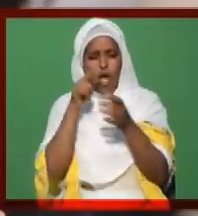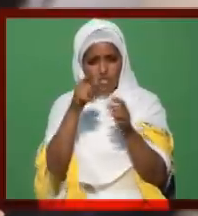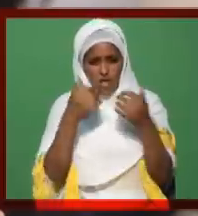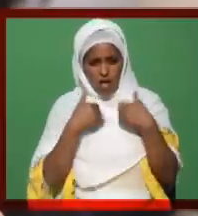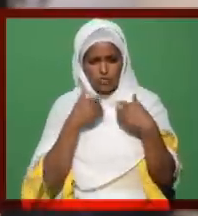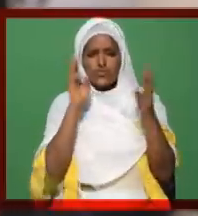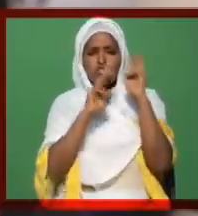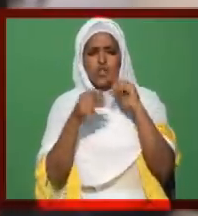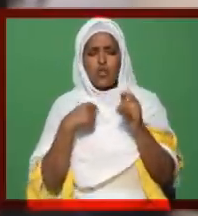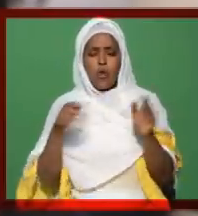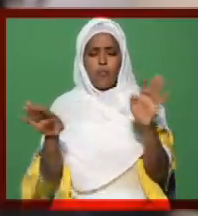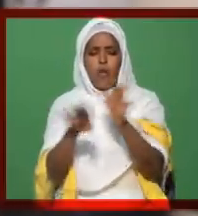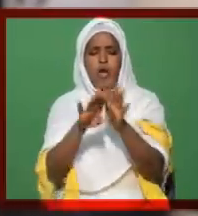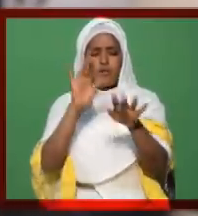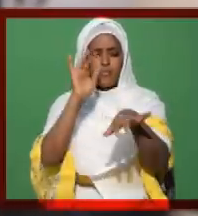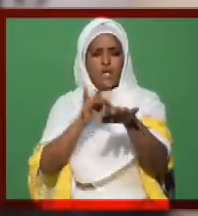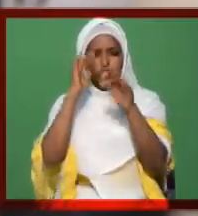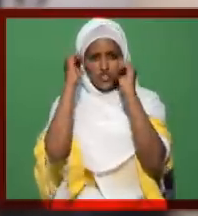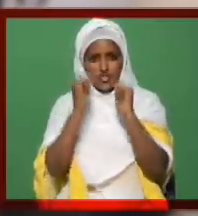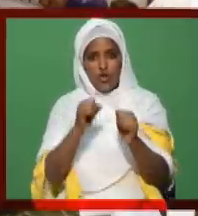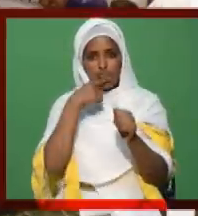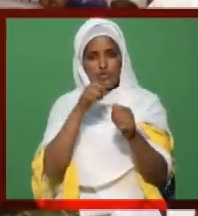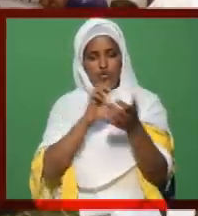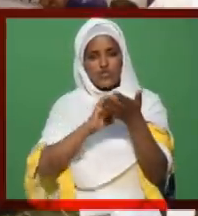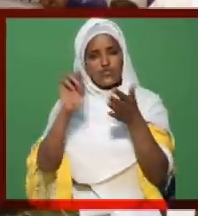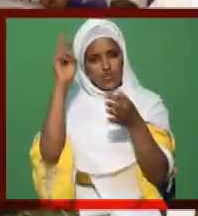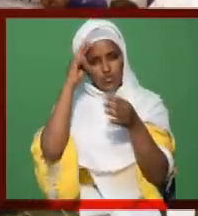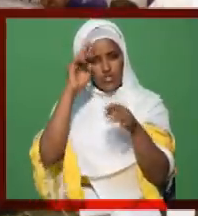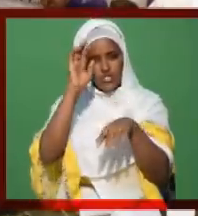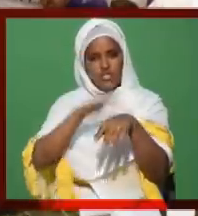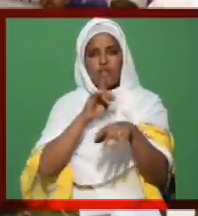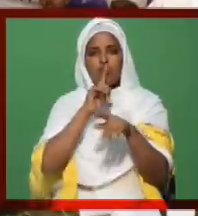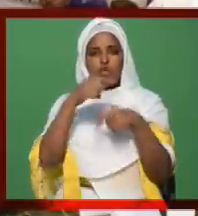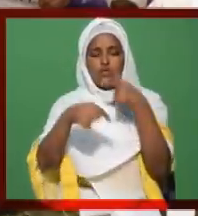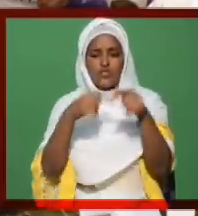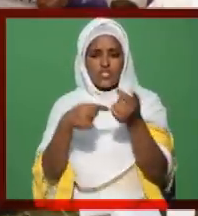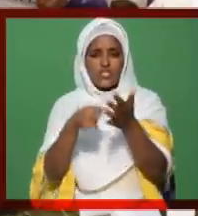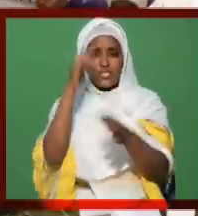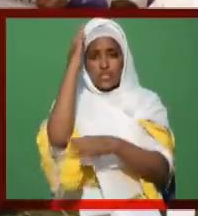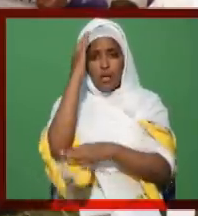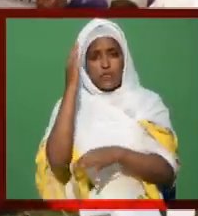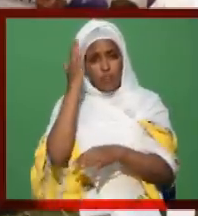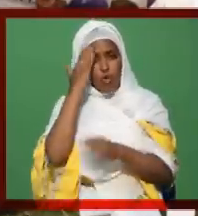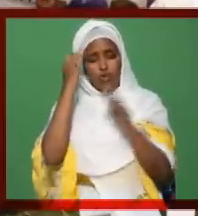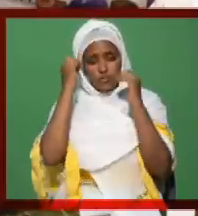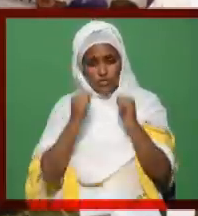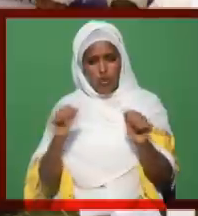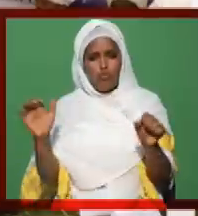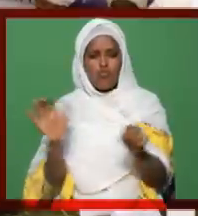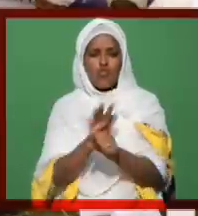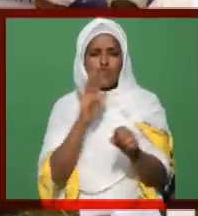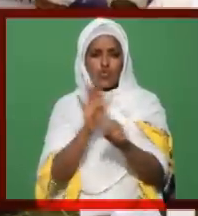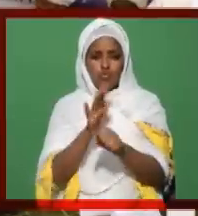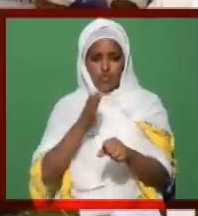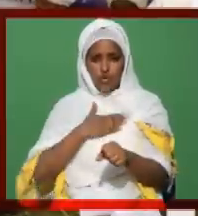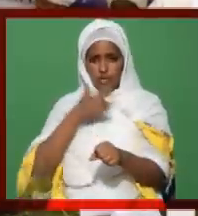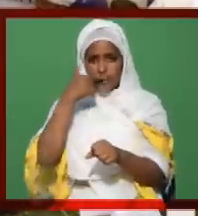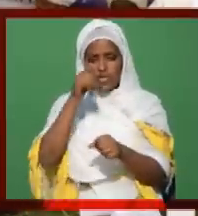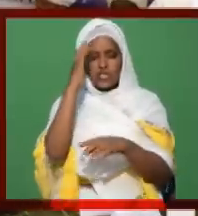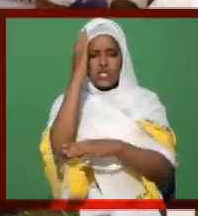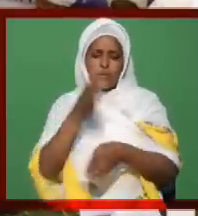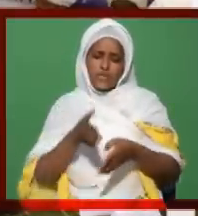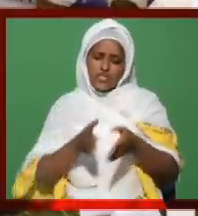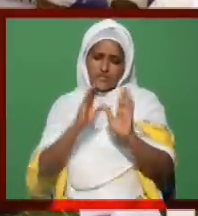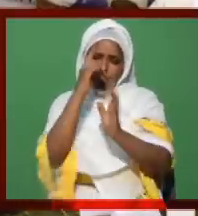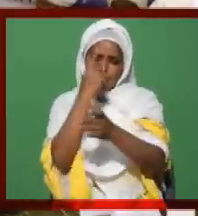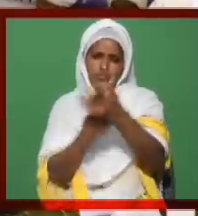አለ ባህሩን መርገጥ ይችላል ብሎ ቅዱስ ጴጥሮስም ሲጠራ ነው ይሄደ ስለዚህ እግዚአብሔርን ማወቅ የሚቻለው ሙሉ በሙሉ የምነግርህ እግዚአብሔር ሲፈቅድ